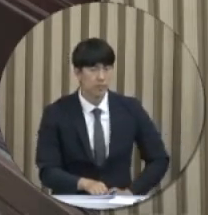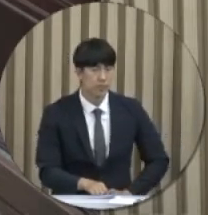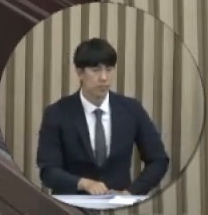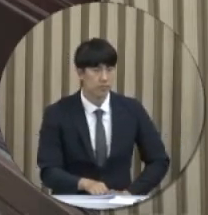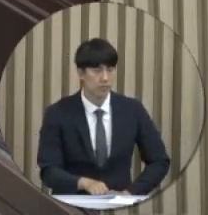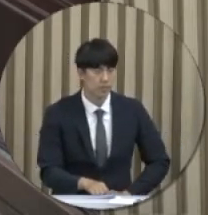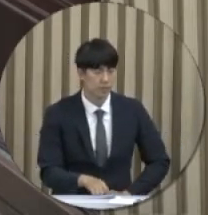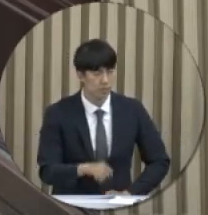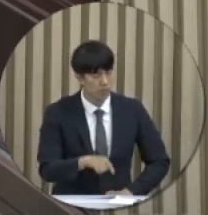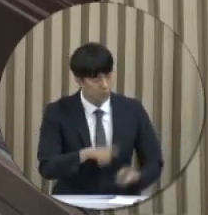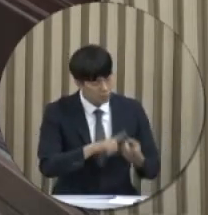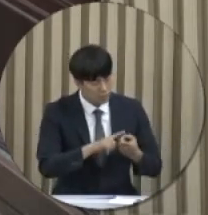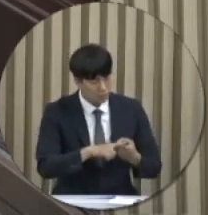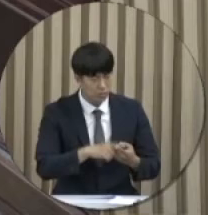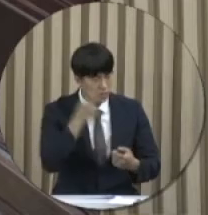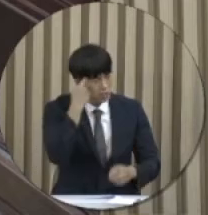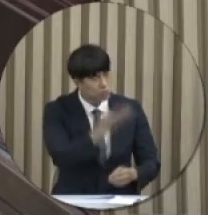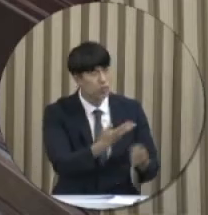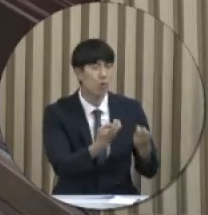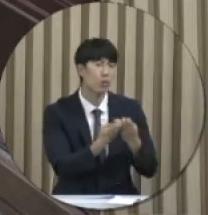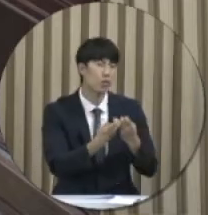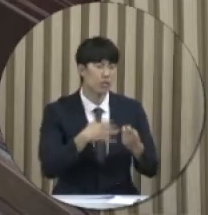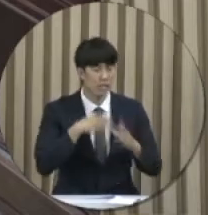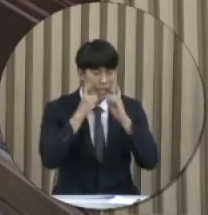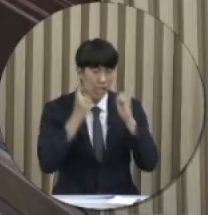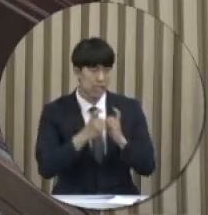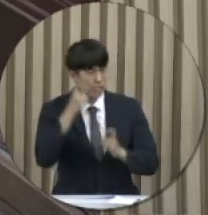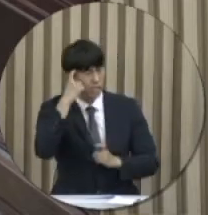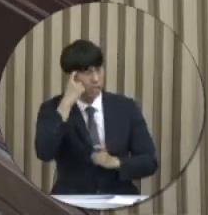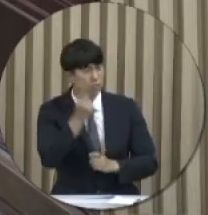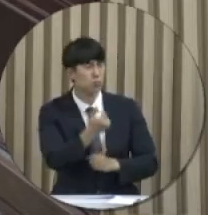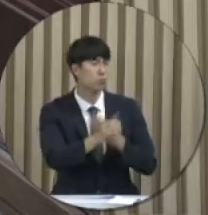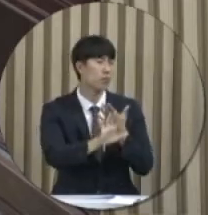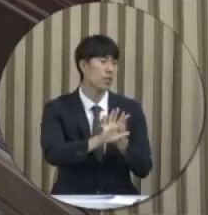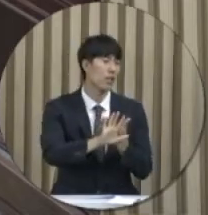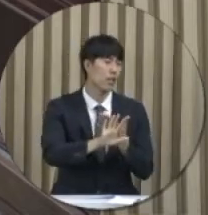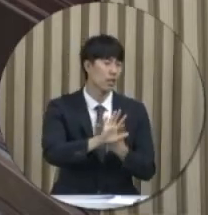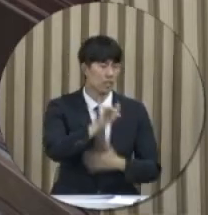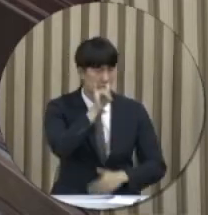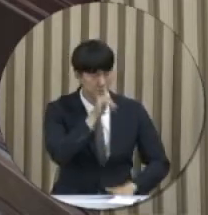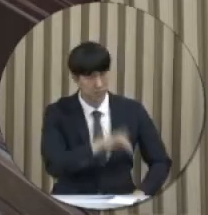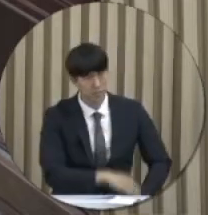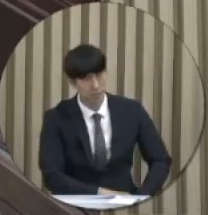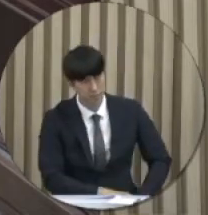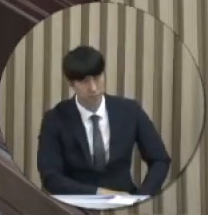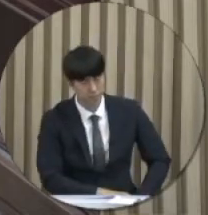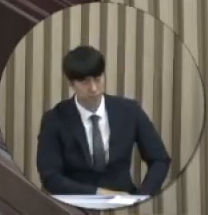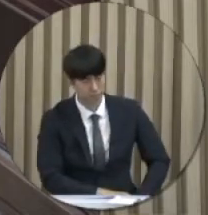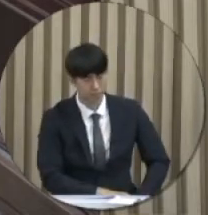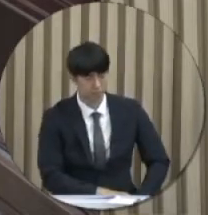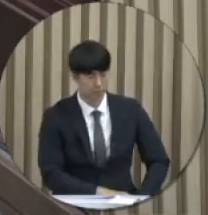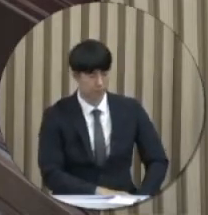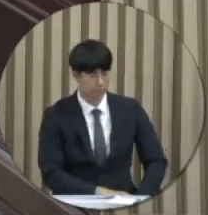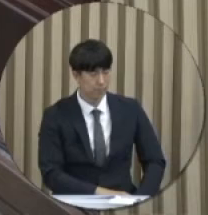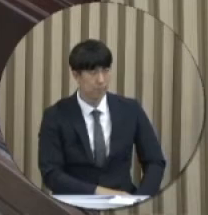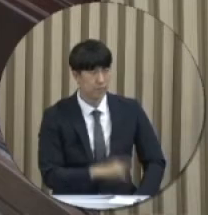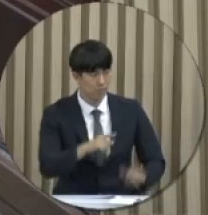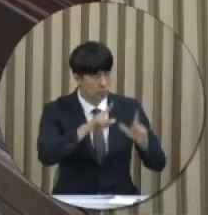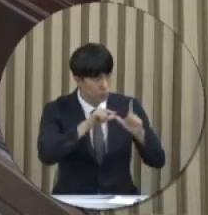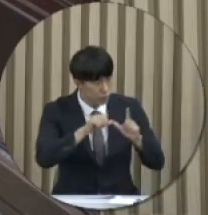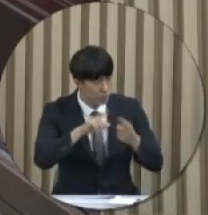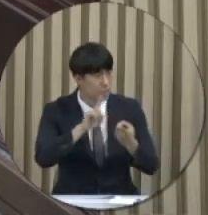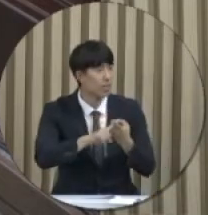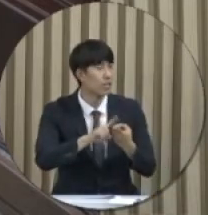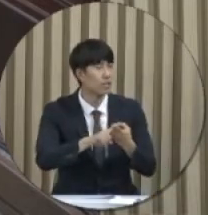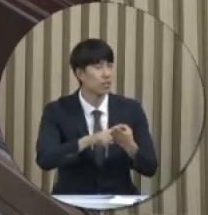어떻게 질문을 드려야 될지, 왜냐하면 이제 제 개인적인 생각하고는 좀 많은 부분이 차이가 나고 있기 때문에 이 부분은 아까 제가